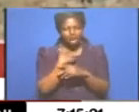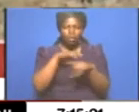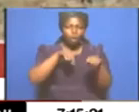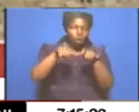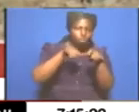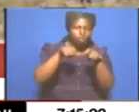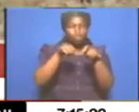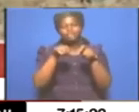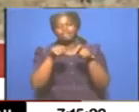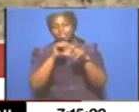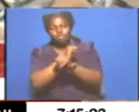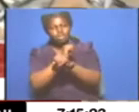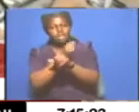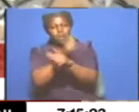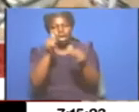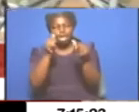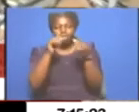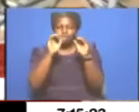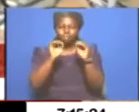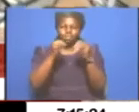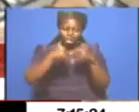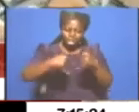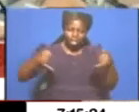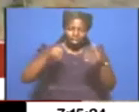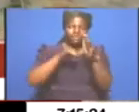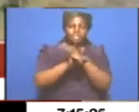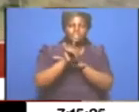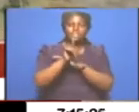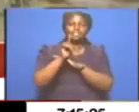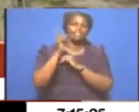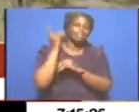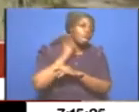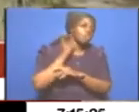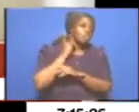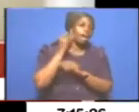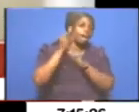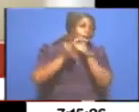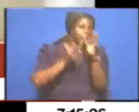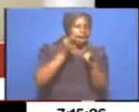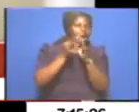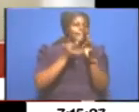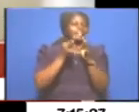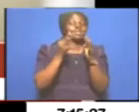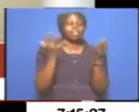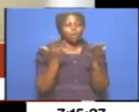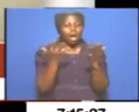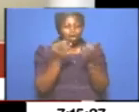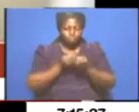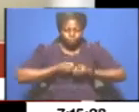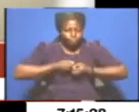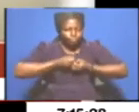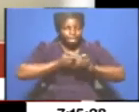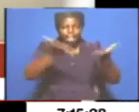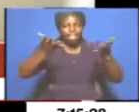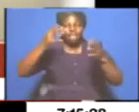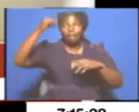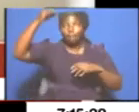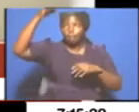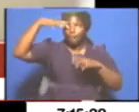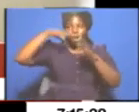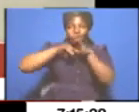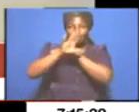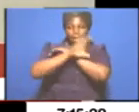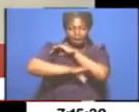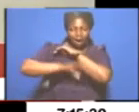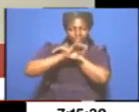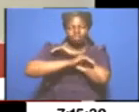stima katika kituo cha Dandora Embakasi, ambacho kinasambaza umeme humu nchini na hivyo kusababisha kukatizwa